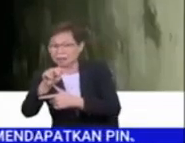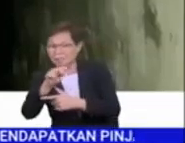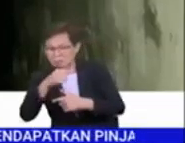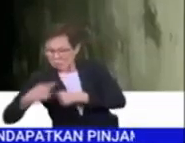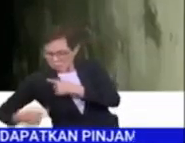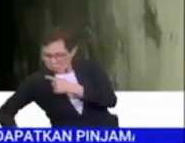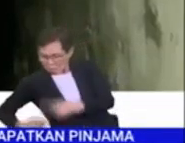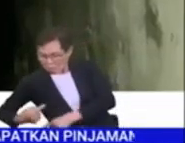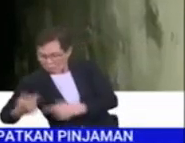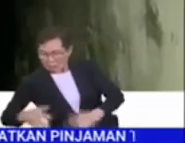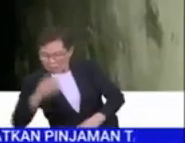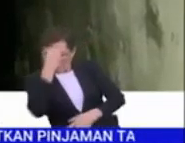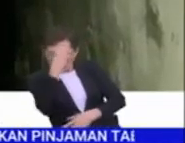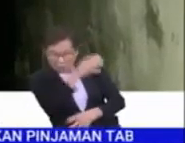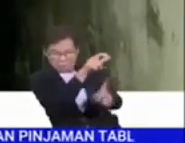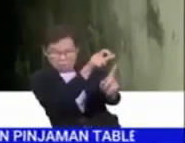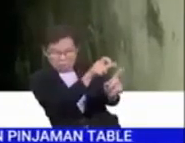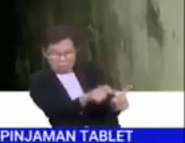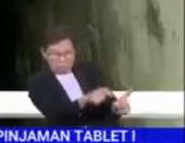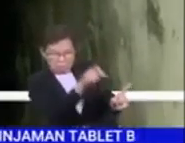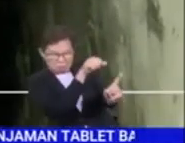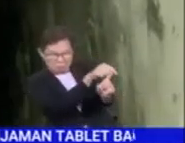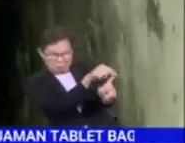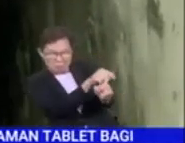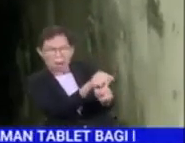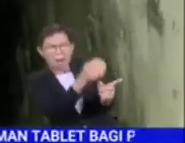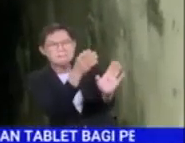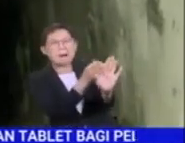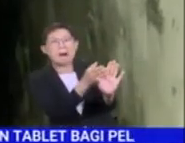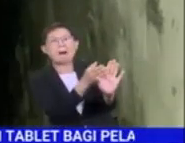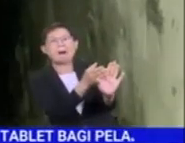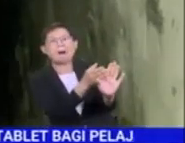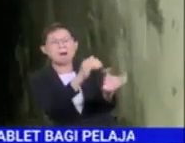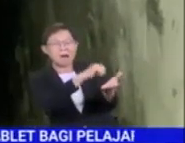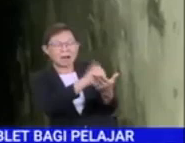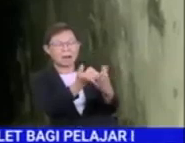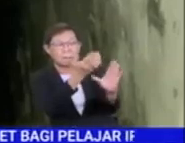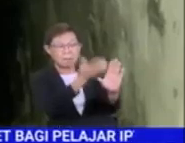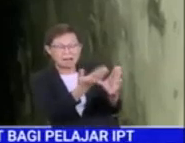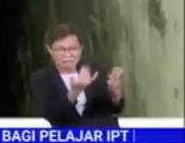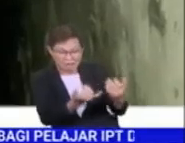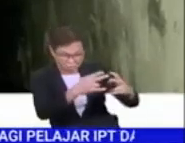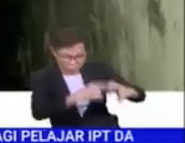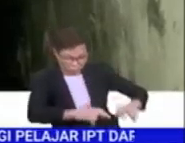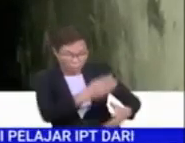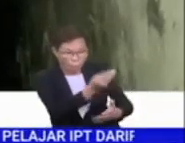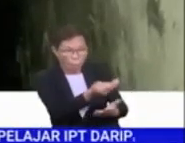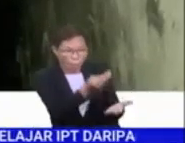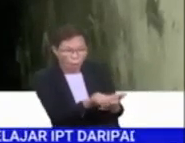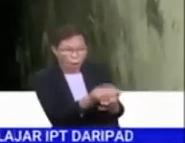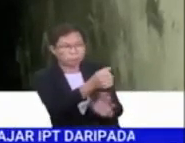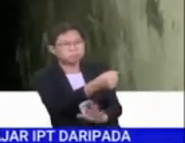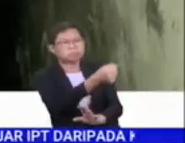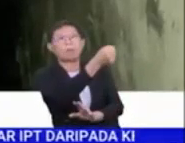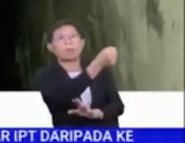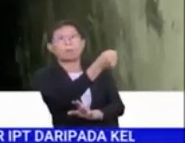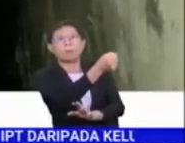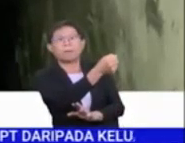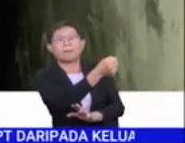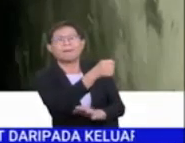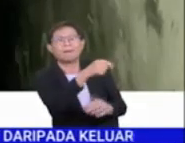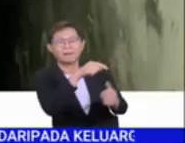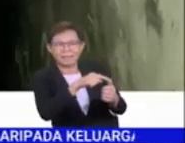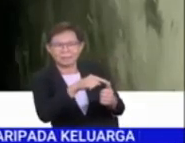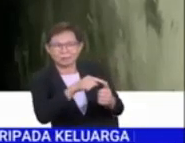sebelum memaklumkan kepada mangsa akaun bank milik mereka sedang disiasat dan wang akan dibekukan. Itu